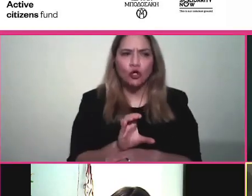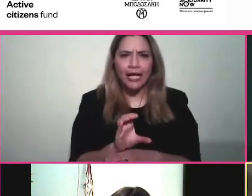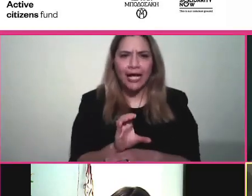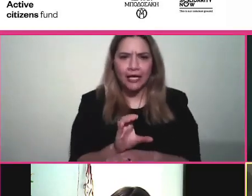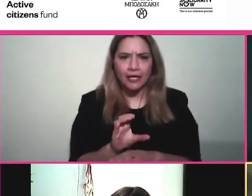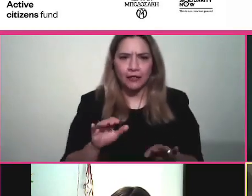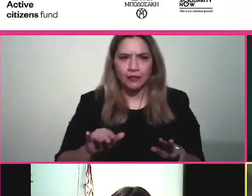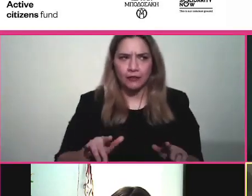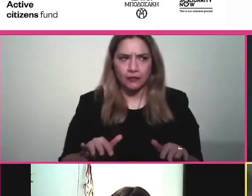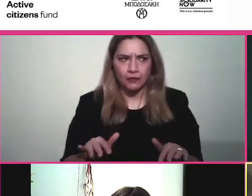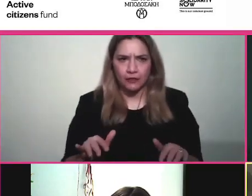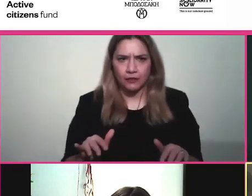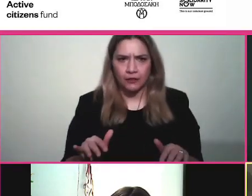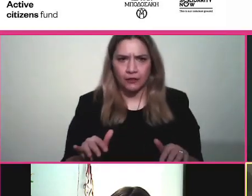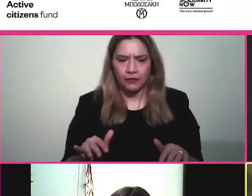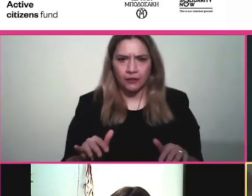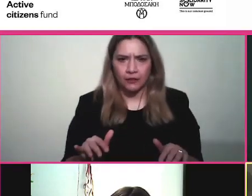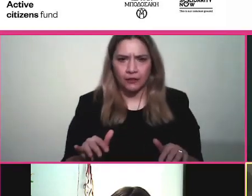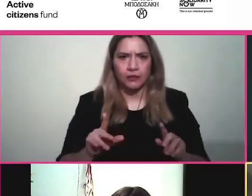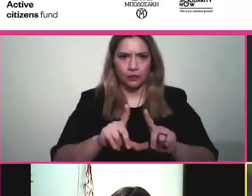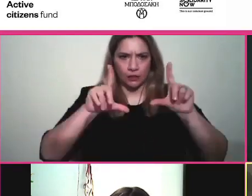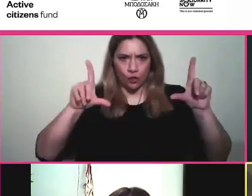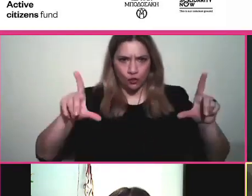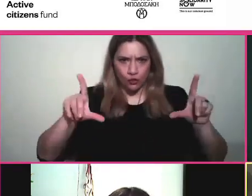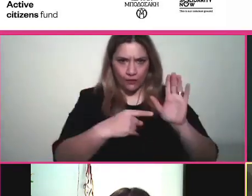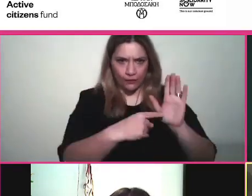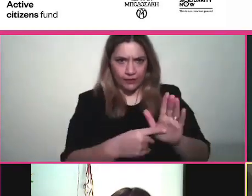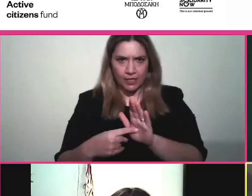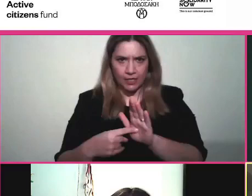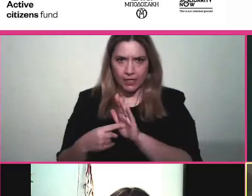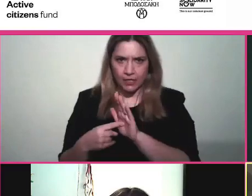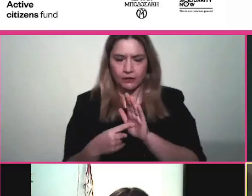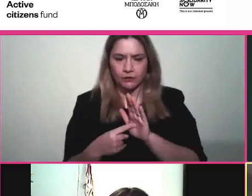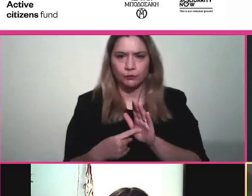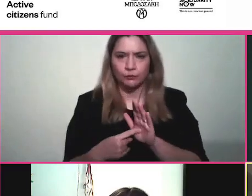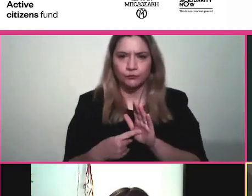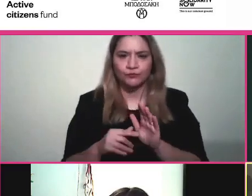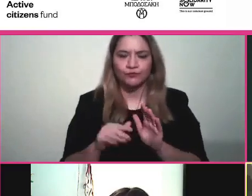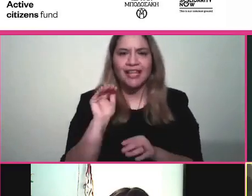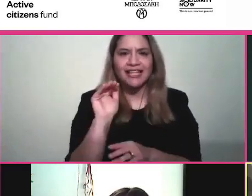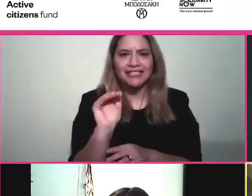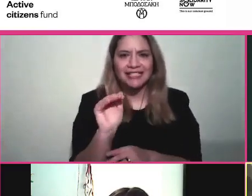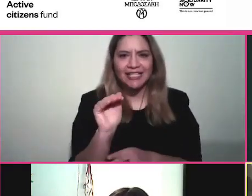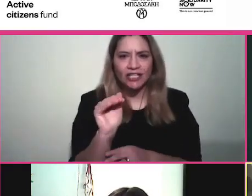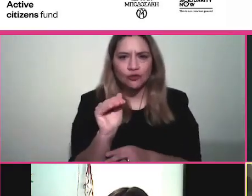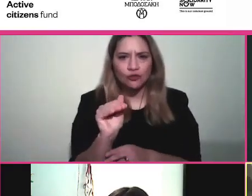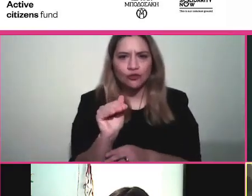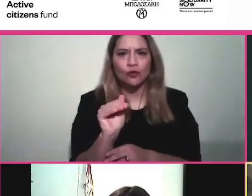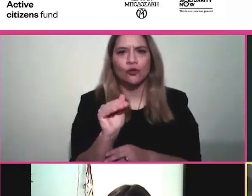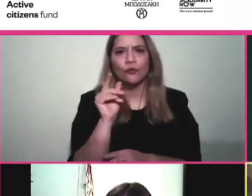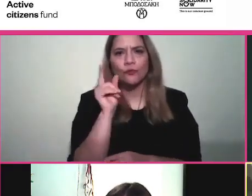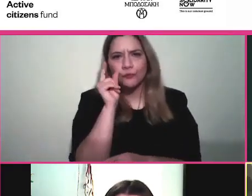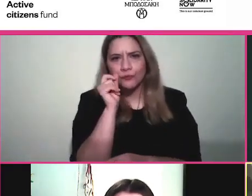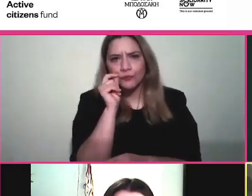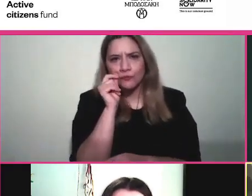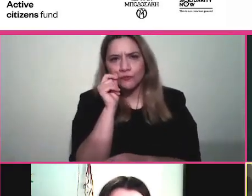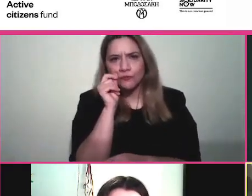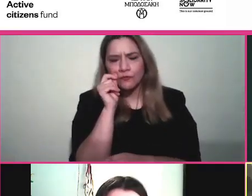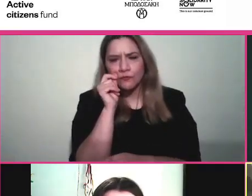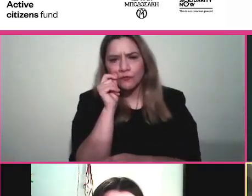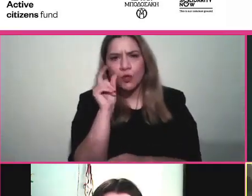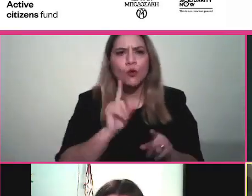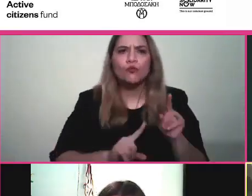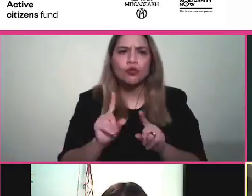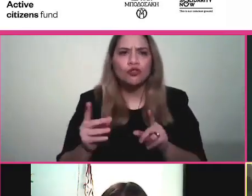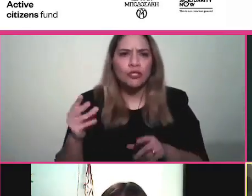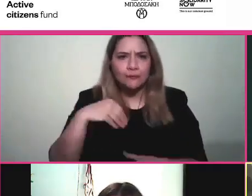θα κάνω share screen την εικόνα μου και θα ζητήσω από τον Πάνο, από όποιον